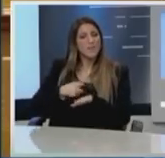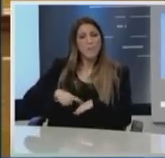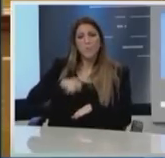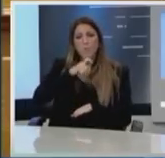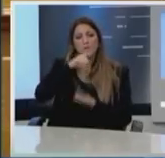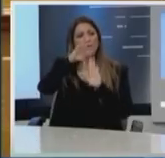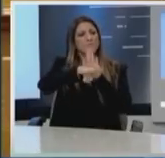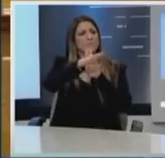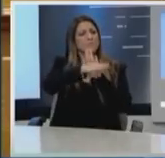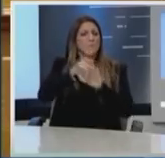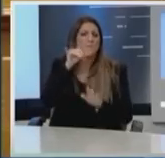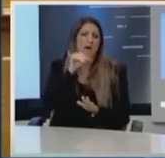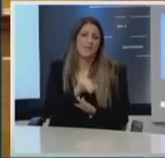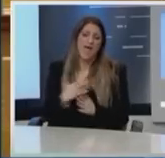κόσμου.